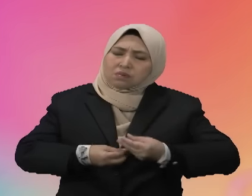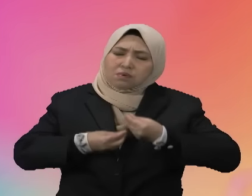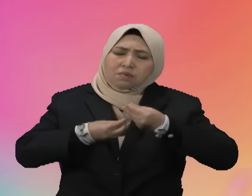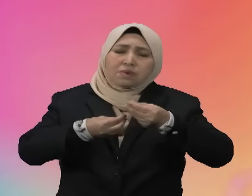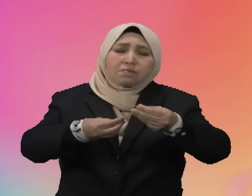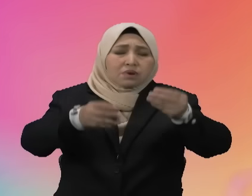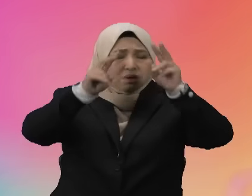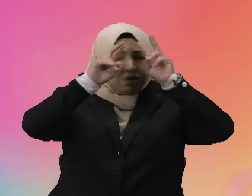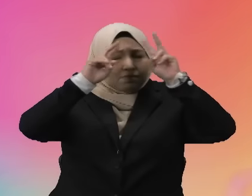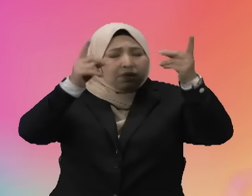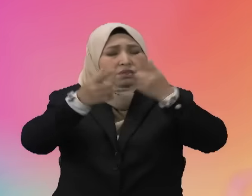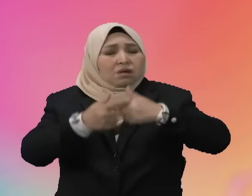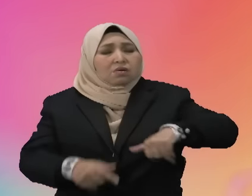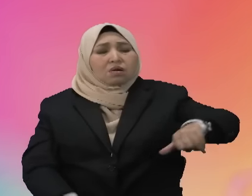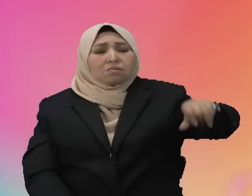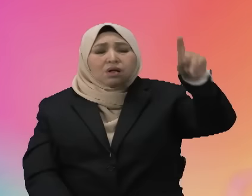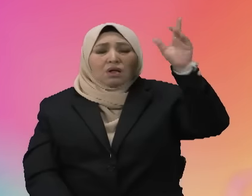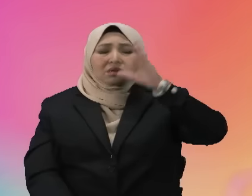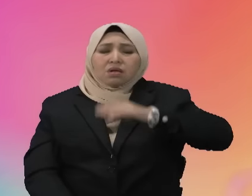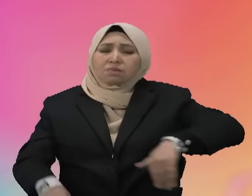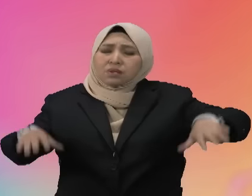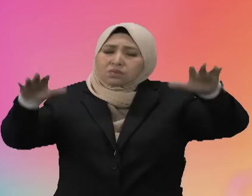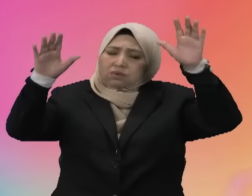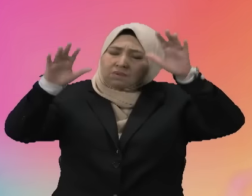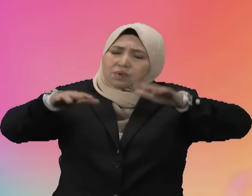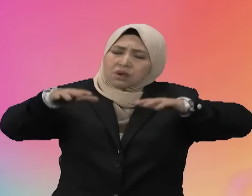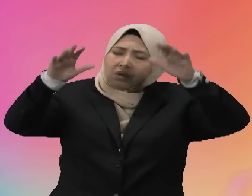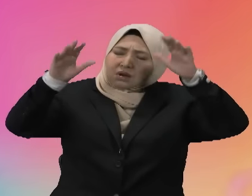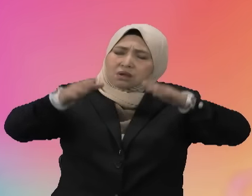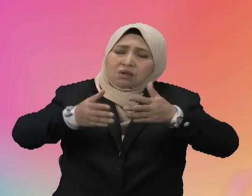وينزل عليكم من السماء